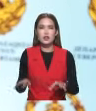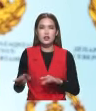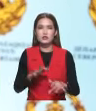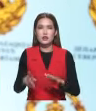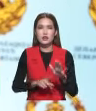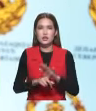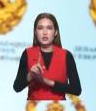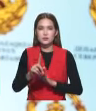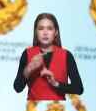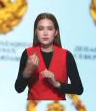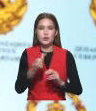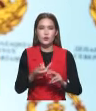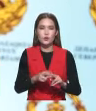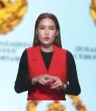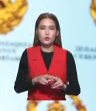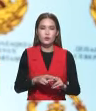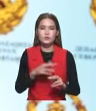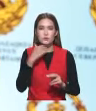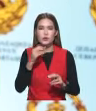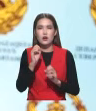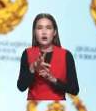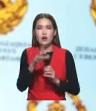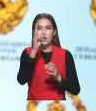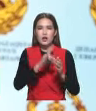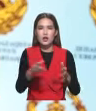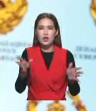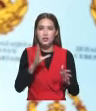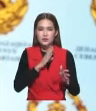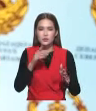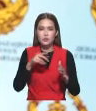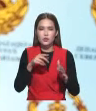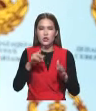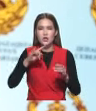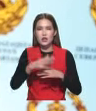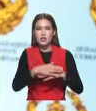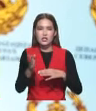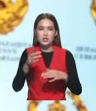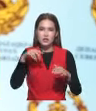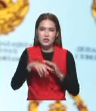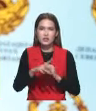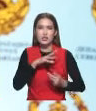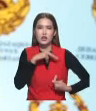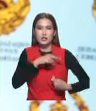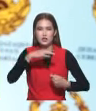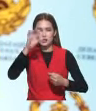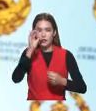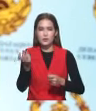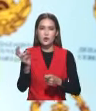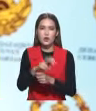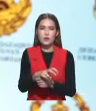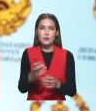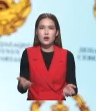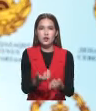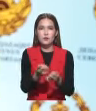енді. Ер адамды еденге құлатып, есікті ашқан соң, ішке жылдам қимылдайтын арнайы жасақтың қызметкерлері кіріп, бөлменің есін қолға